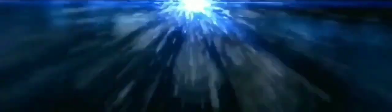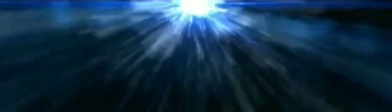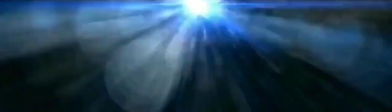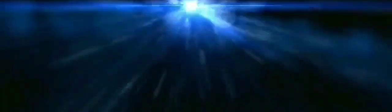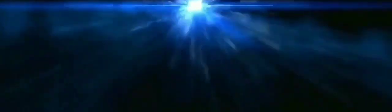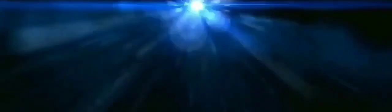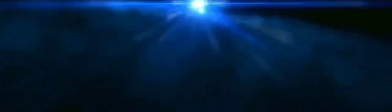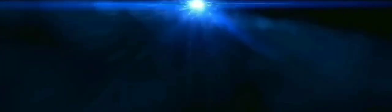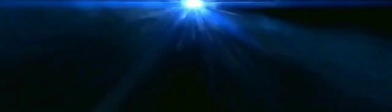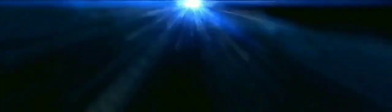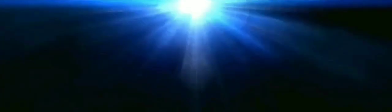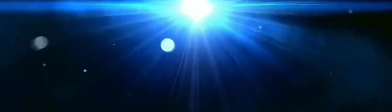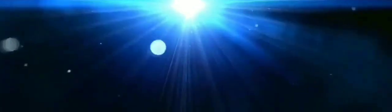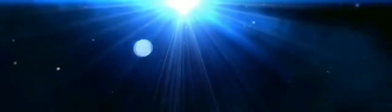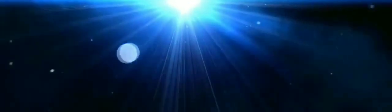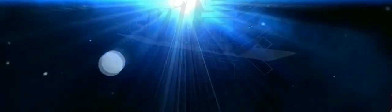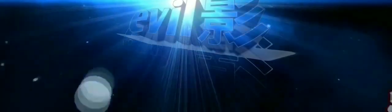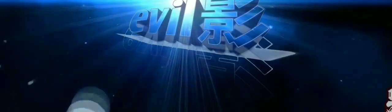心能平，